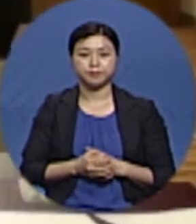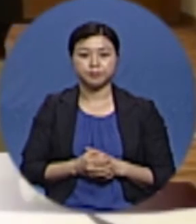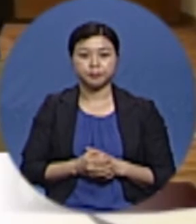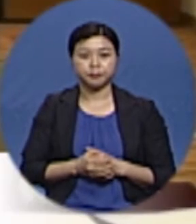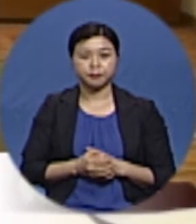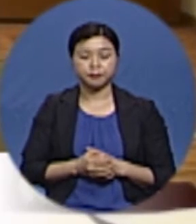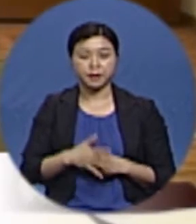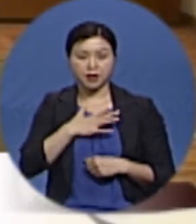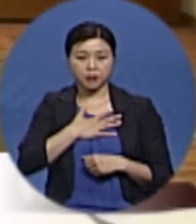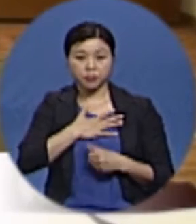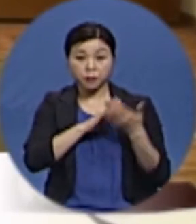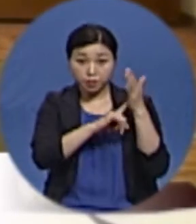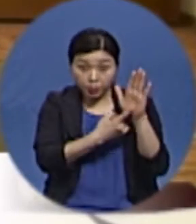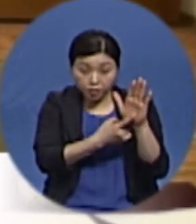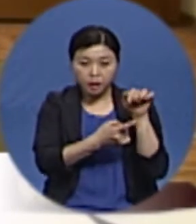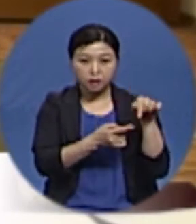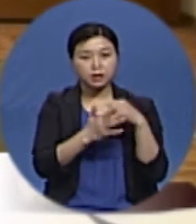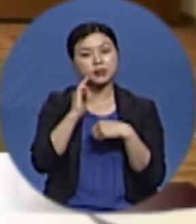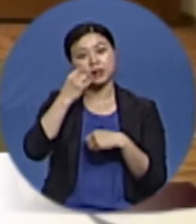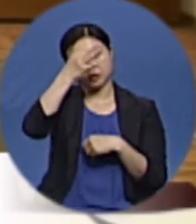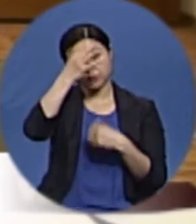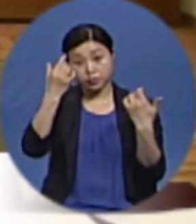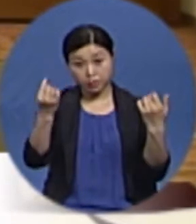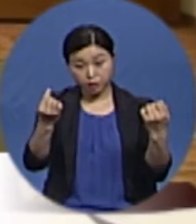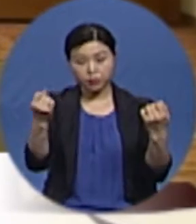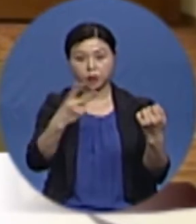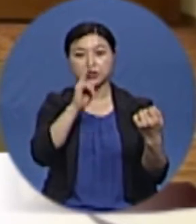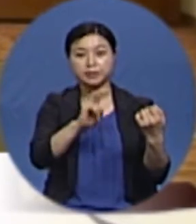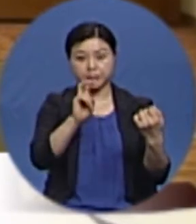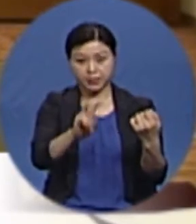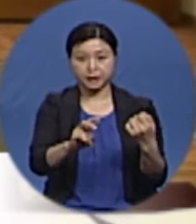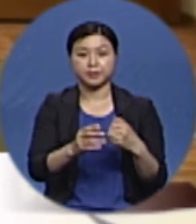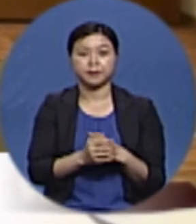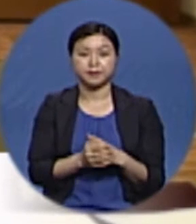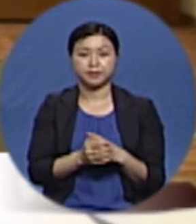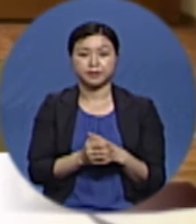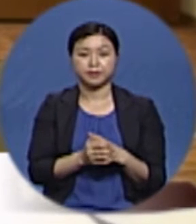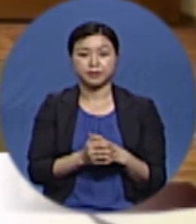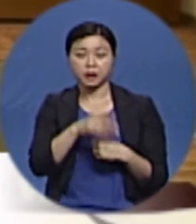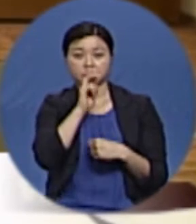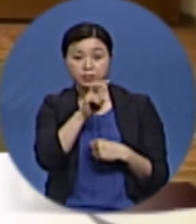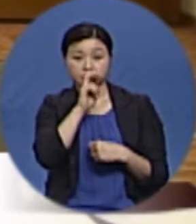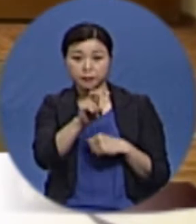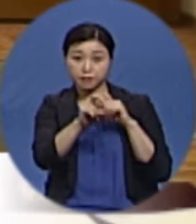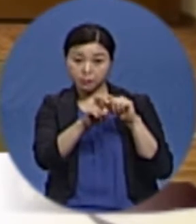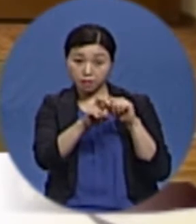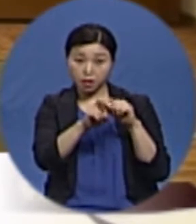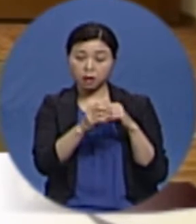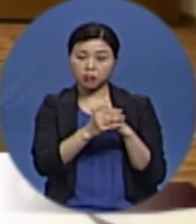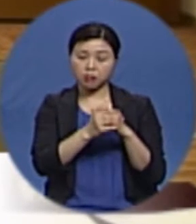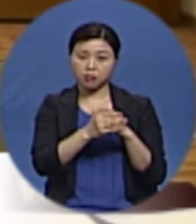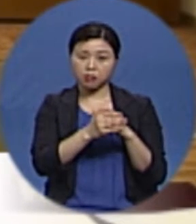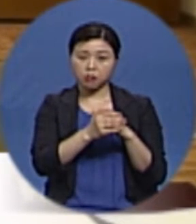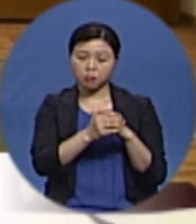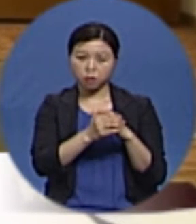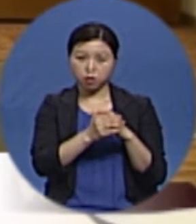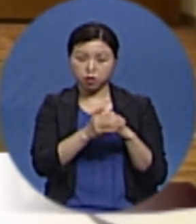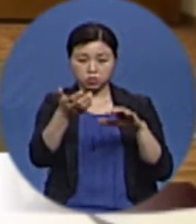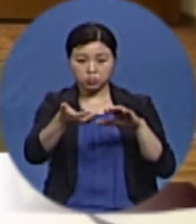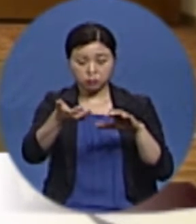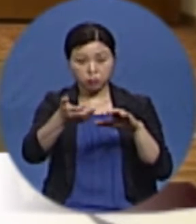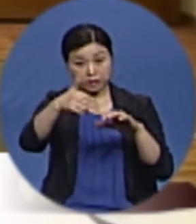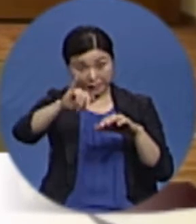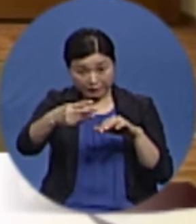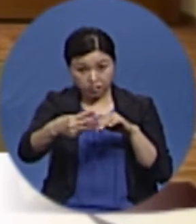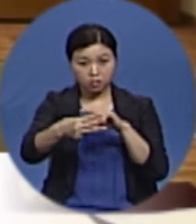네, 감성을 표현하는 것이 예술이고 또 음악이니까 그런 면에서 보면 저는 전국적으로 음악의 퀄리티에는 전혀